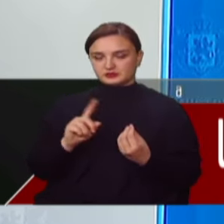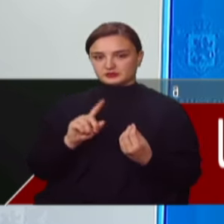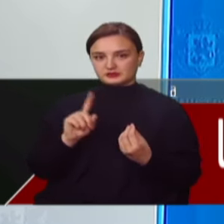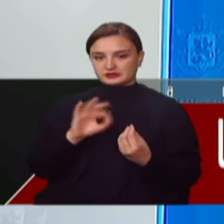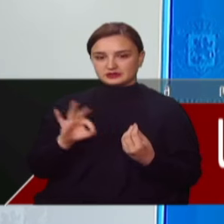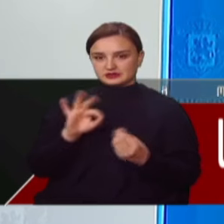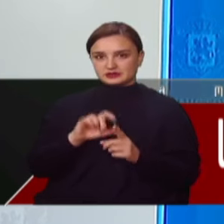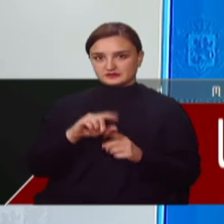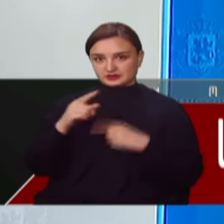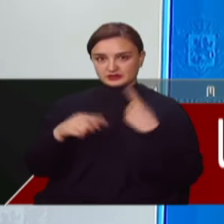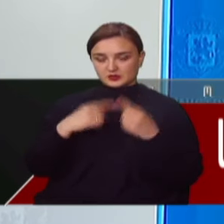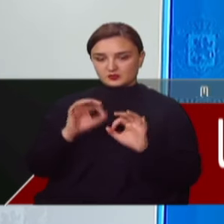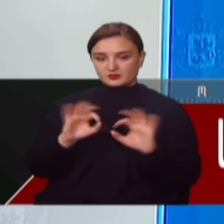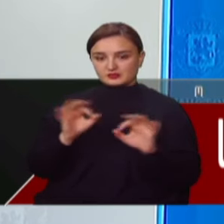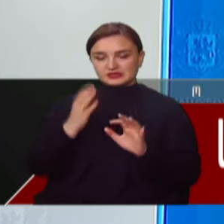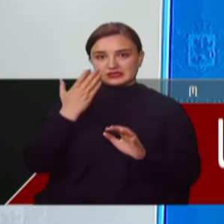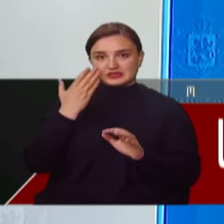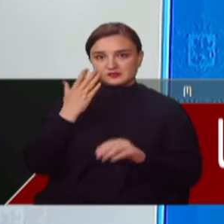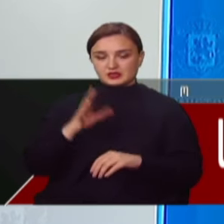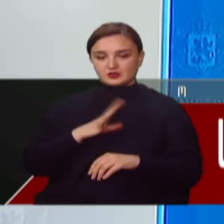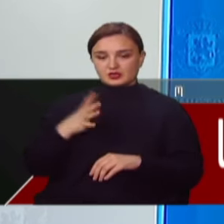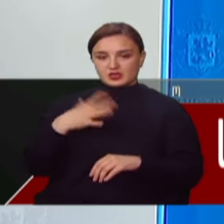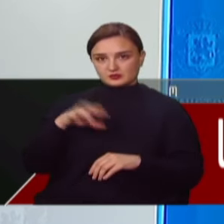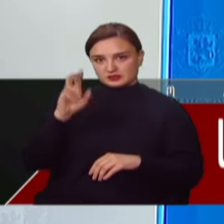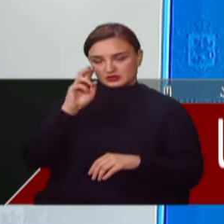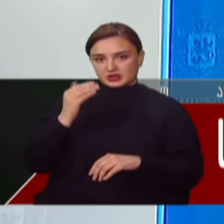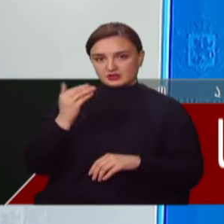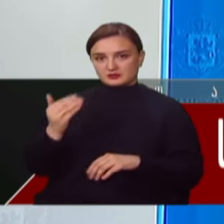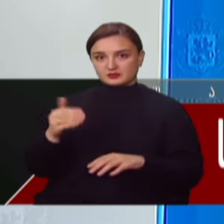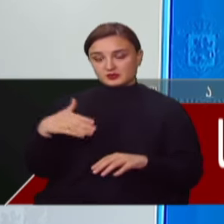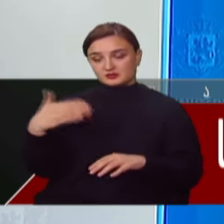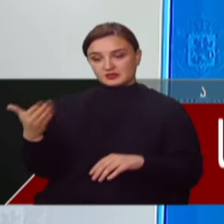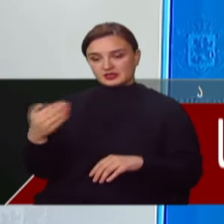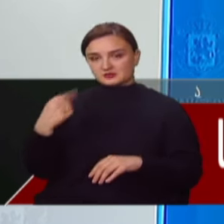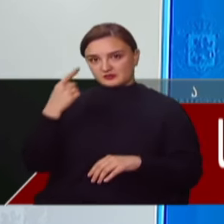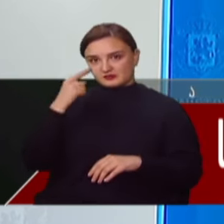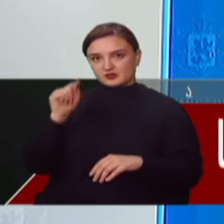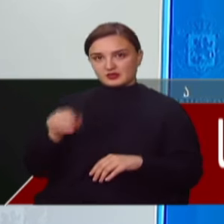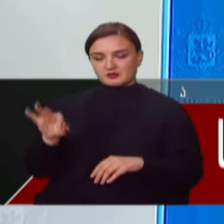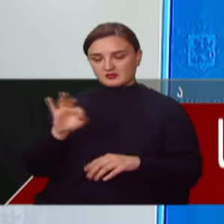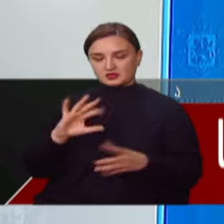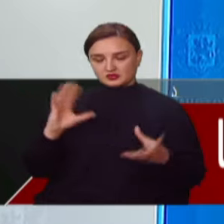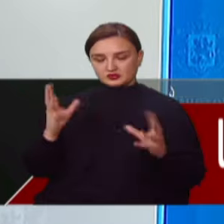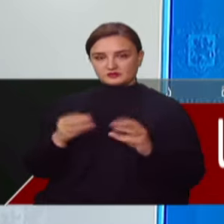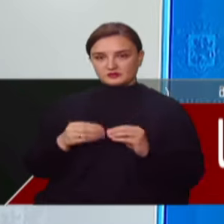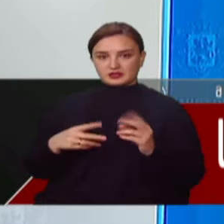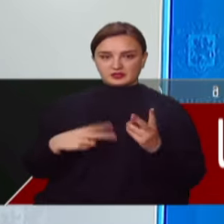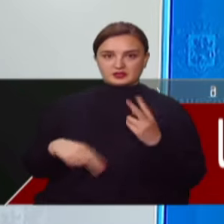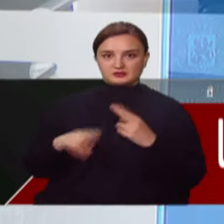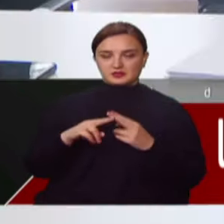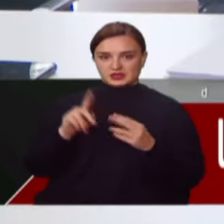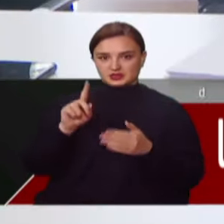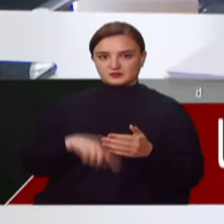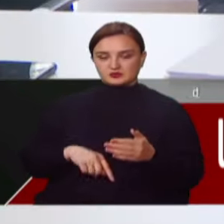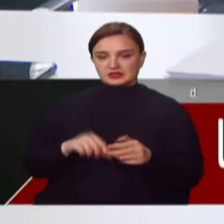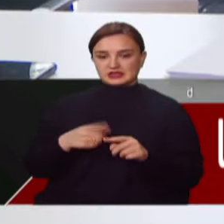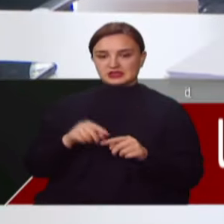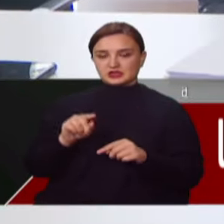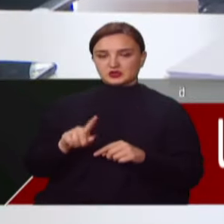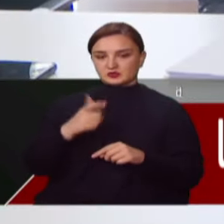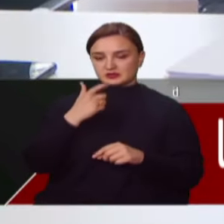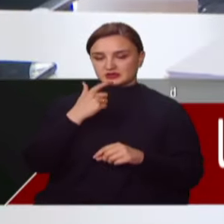ჩვენ საუბრობდით, რომ სიმართლე იყო ქართული სახელმწიფოს მხარეს, ფიქრობ ამაში ყველა ერთხმად დარწმუნდა. ის, რომ